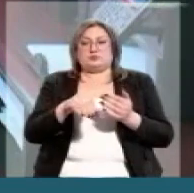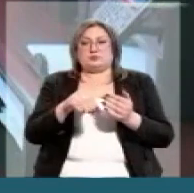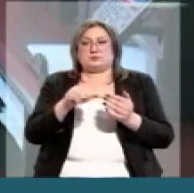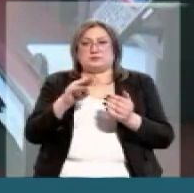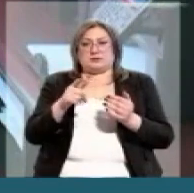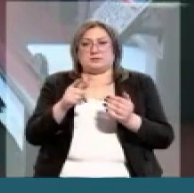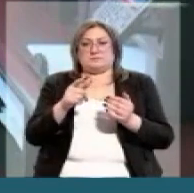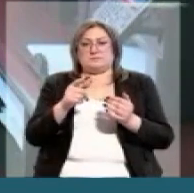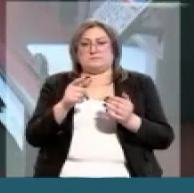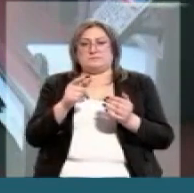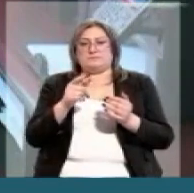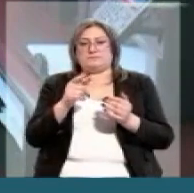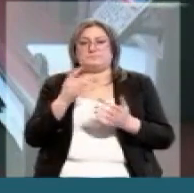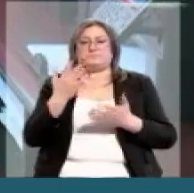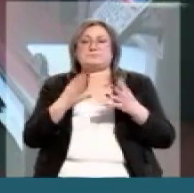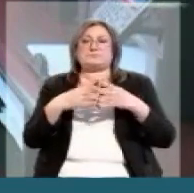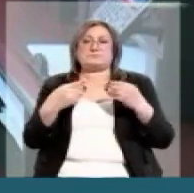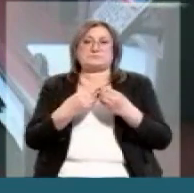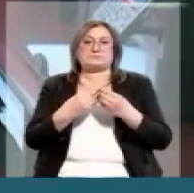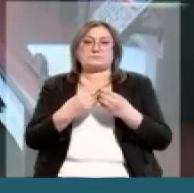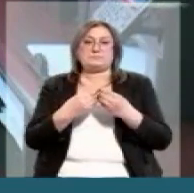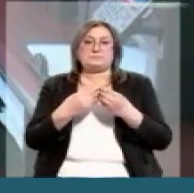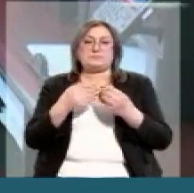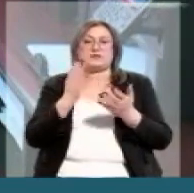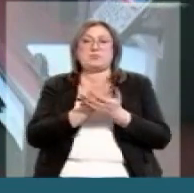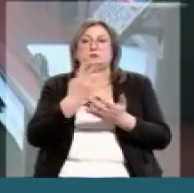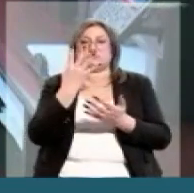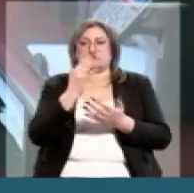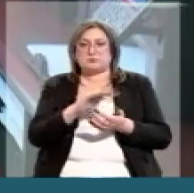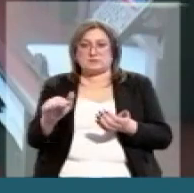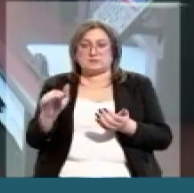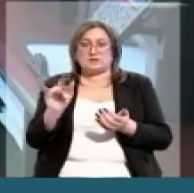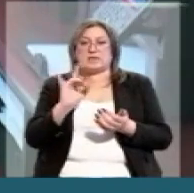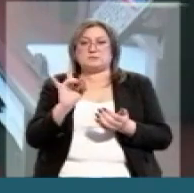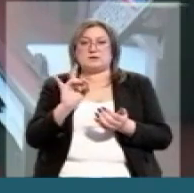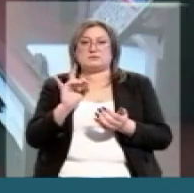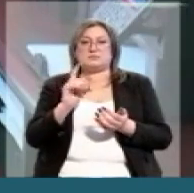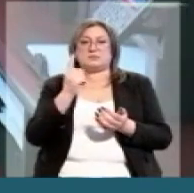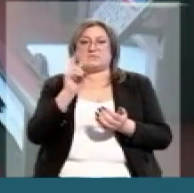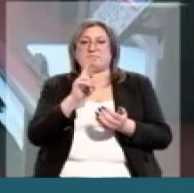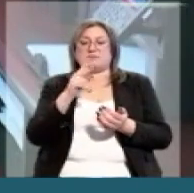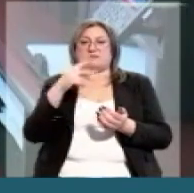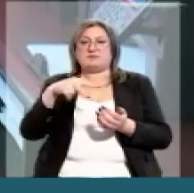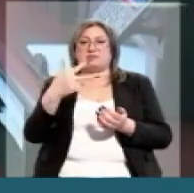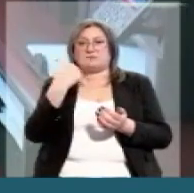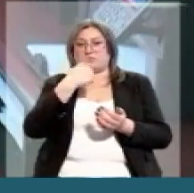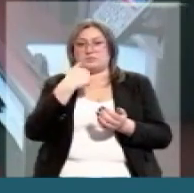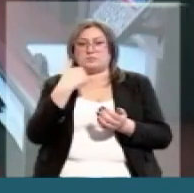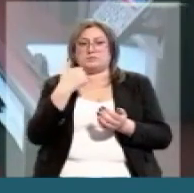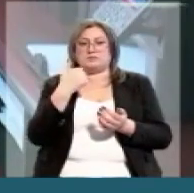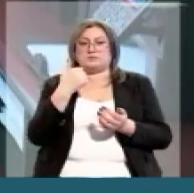14 тысяч тенге. То есть семья, если семья имеет 4 детей, то размер его пособия с 1 января 2023